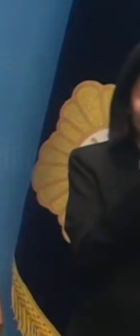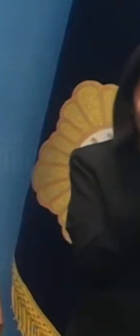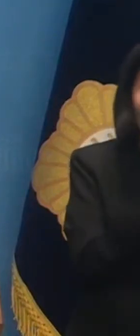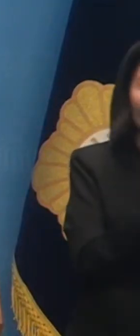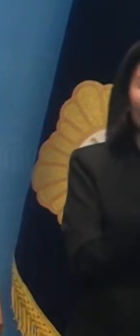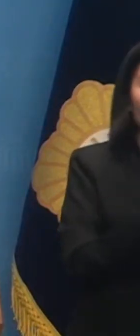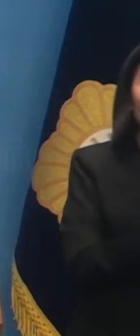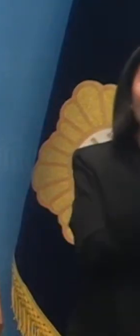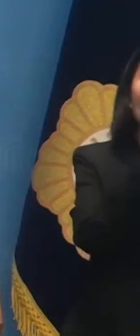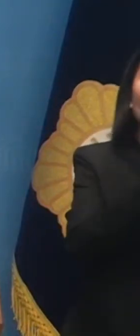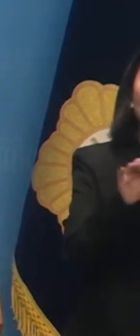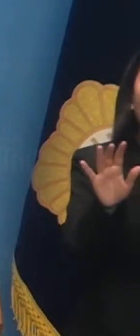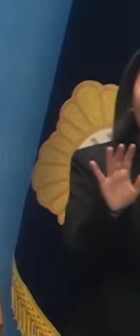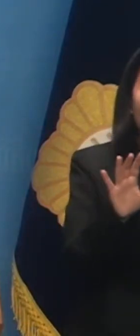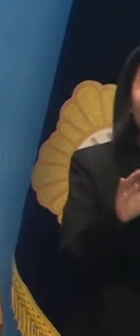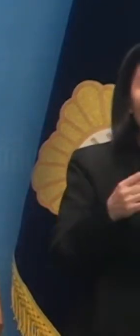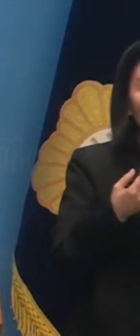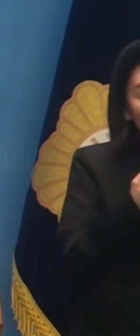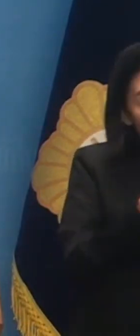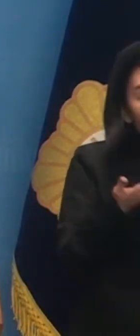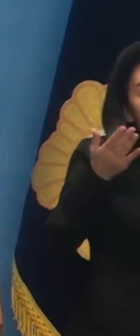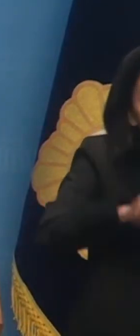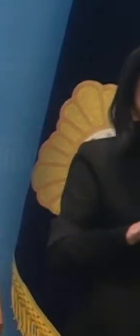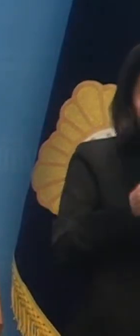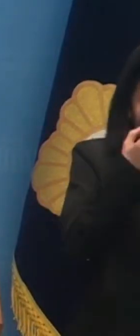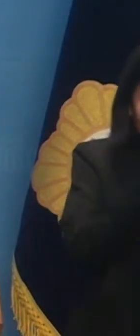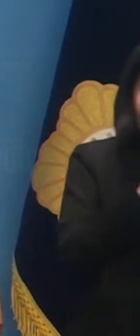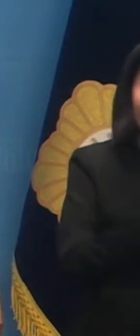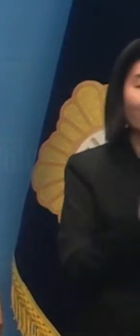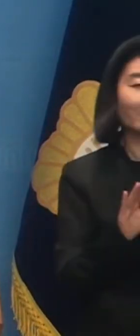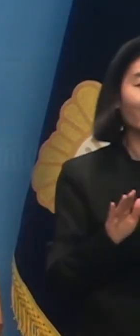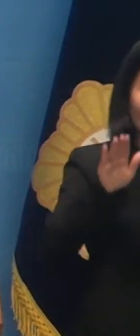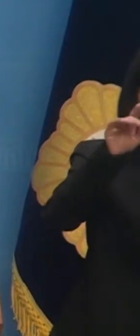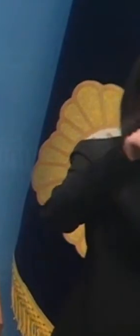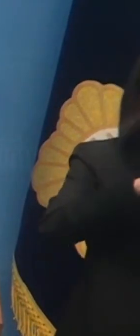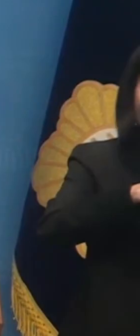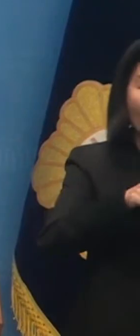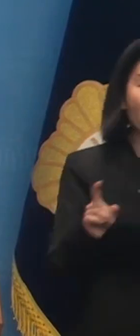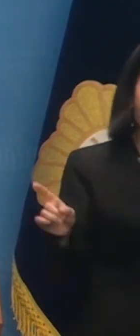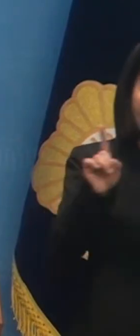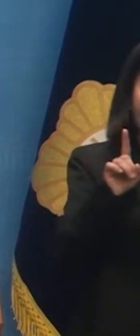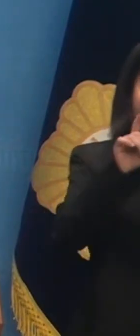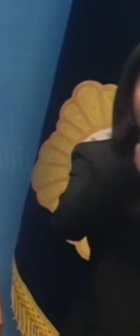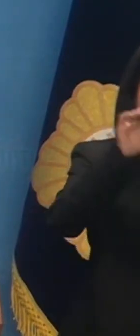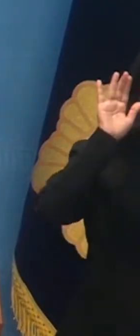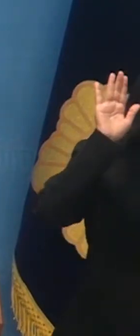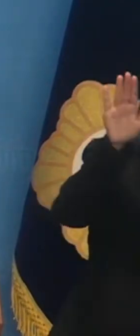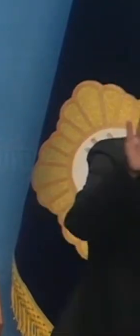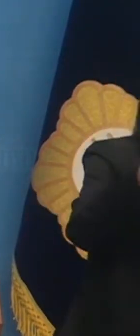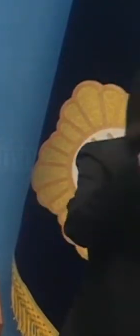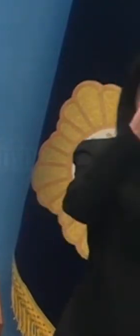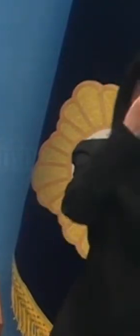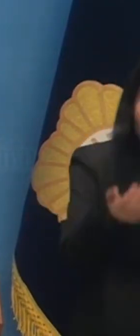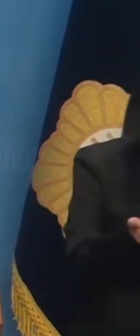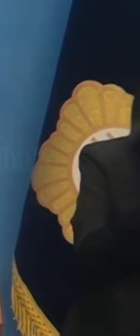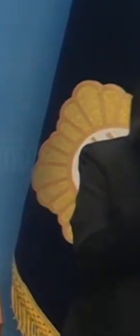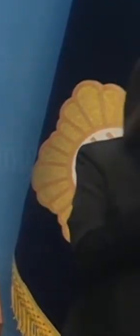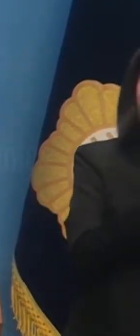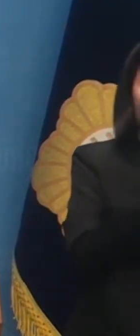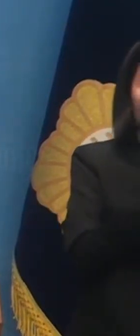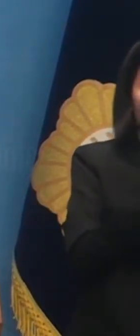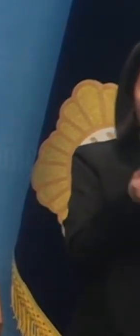혁신성장 생태계 구축을 통한 우리 경제의 제도약은 미래 첨단 기술 분야에 대한 인내자본 공공 투자를